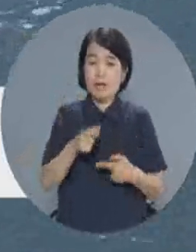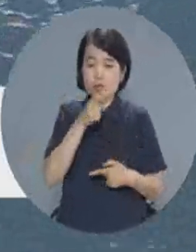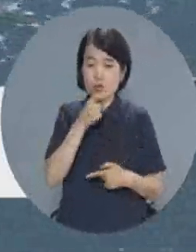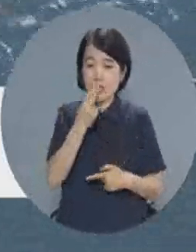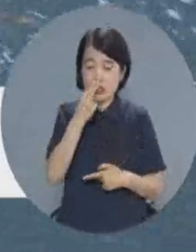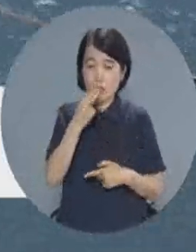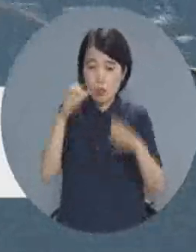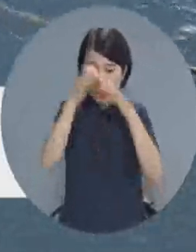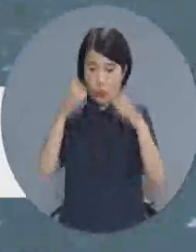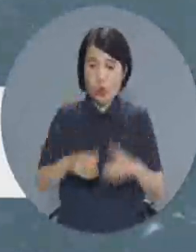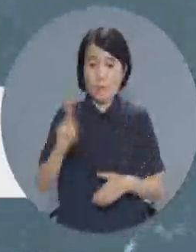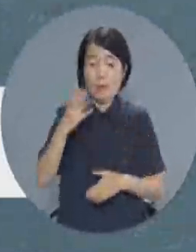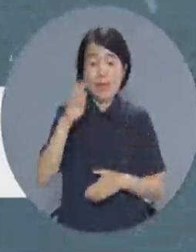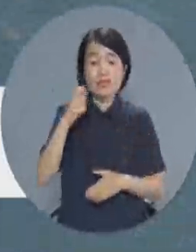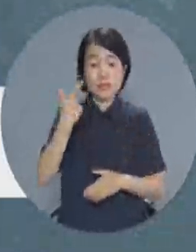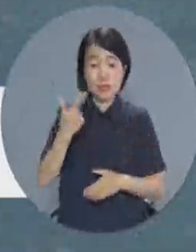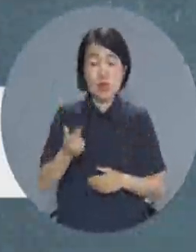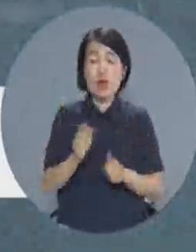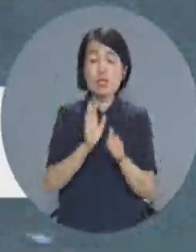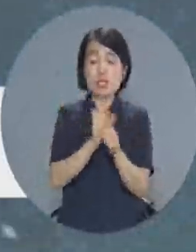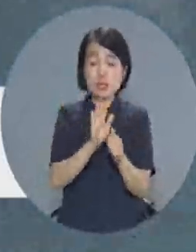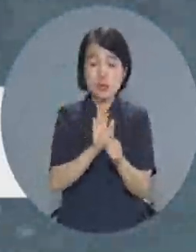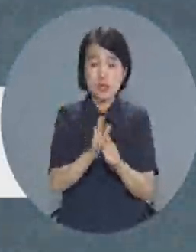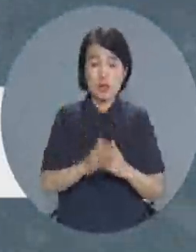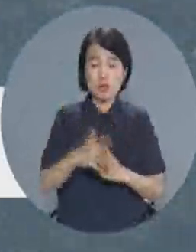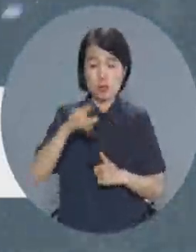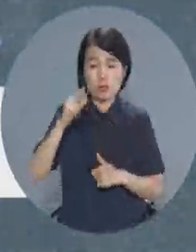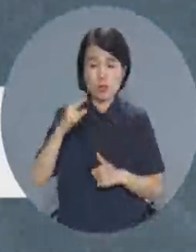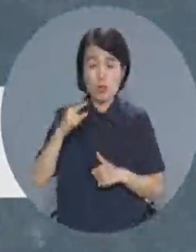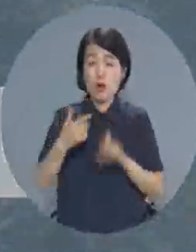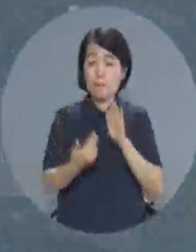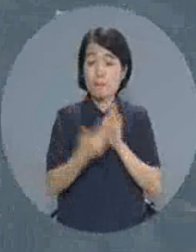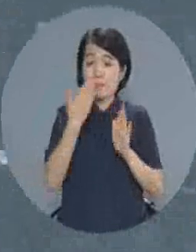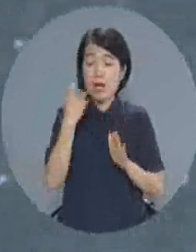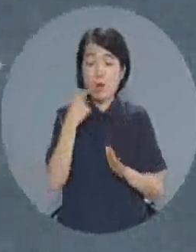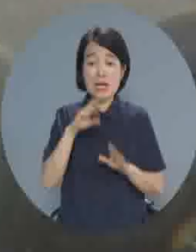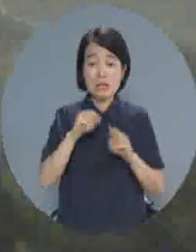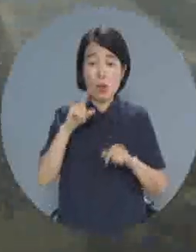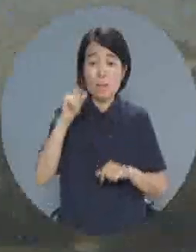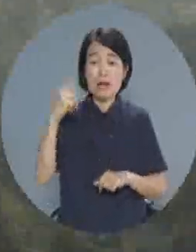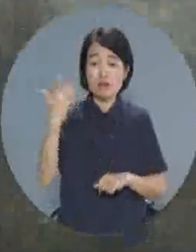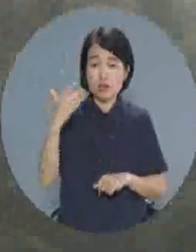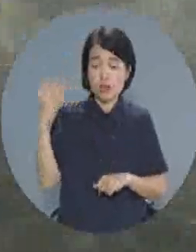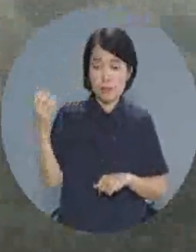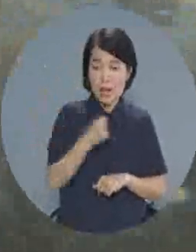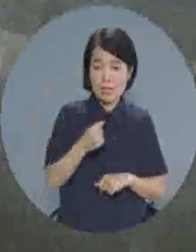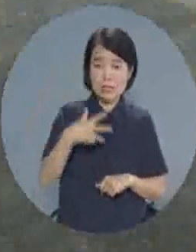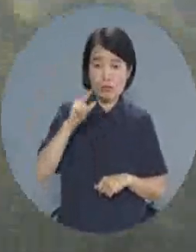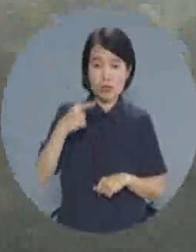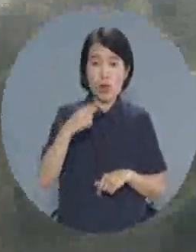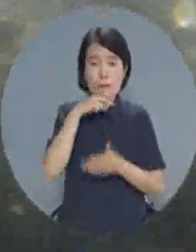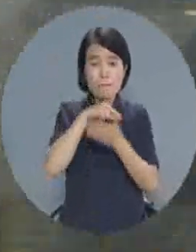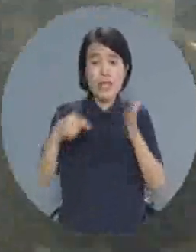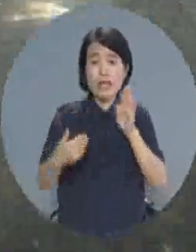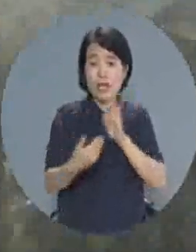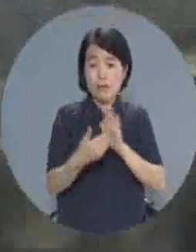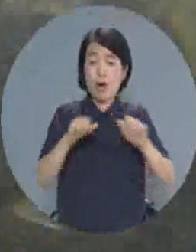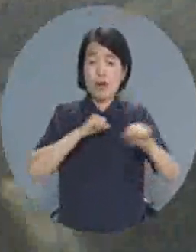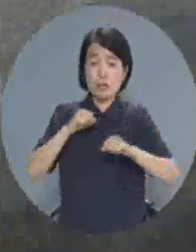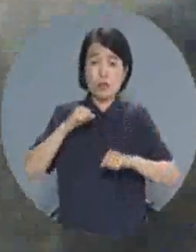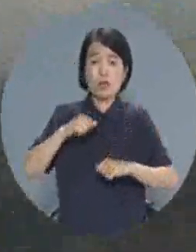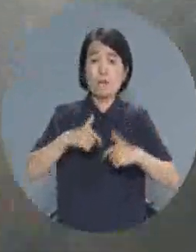액화산소통 146통을 지원하는 한편 적조 구제물인 황토 19,000톤을 확보하는 등 적조 피해 예방